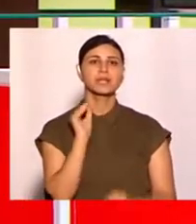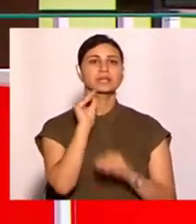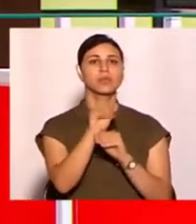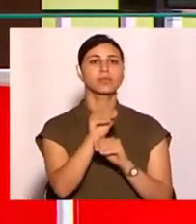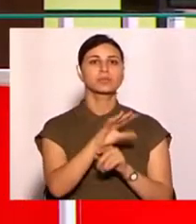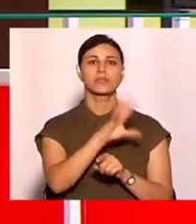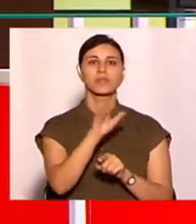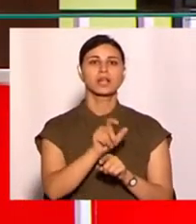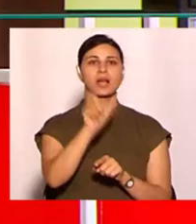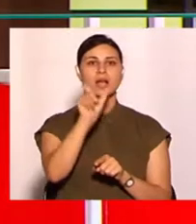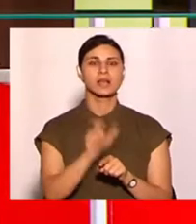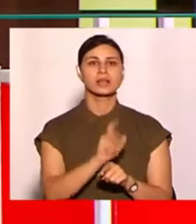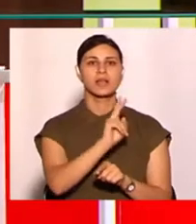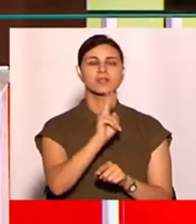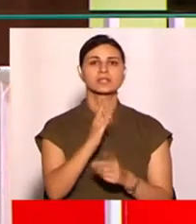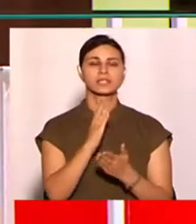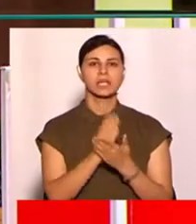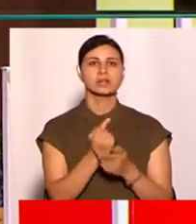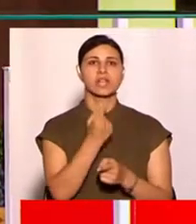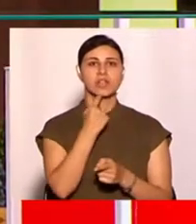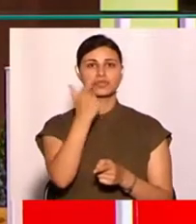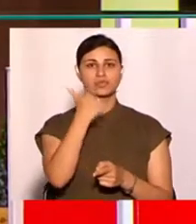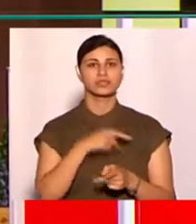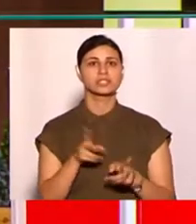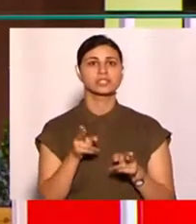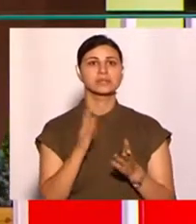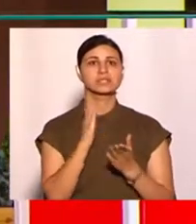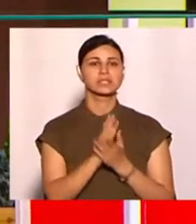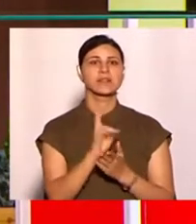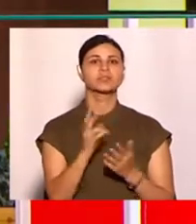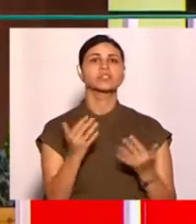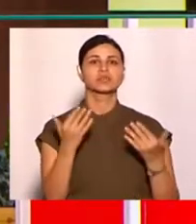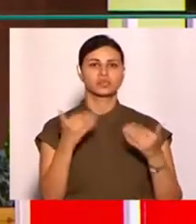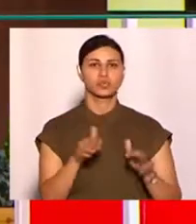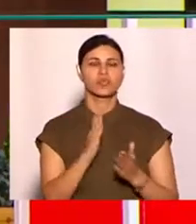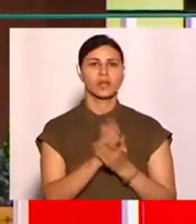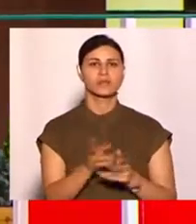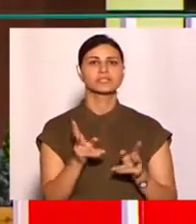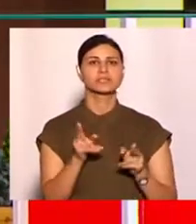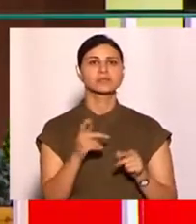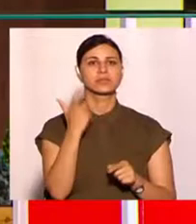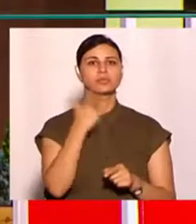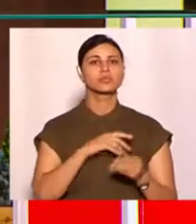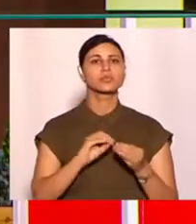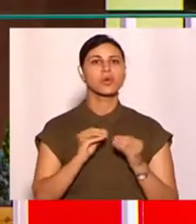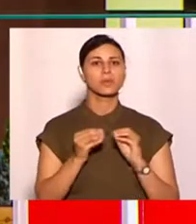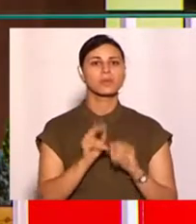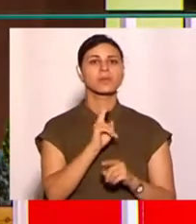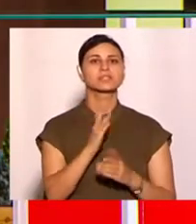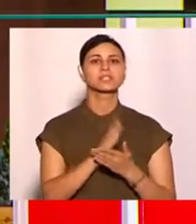ყველა იმ ადამიანს, ვისაც აქვს ეჭვი სიმსივნურ პათოლოგიაზე, ვისაც უკვე დაუდგინდა სიმსივნური პათოლოგია, ვისაც